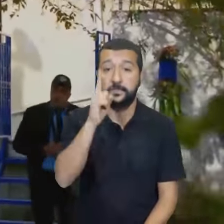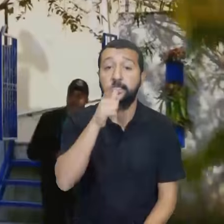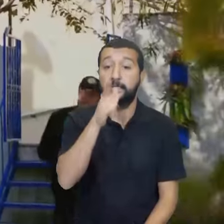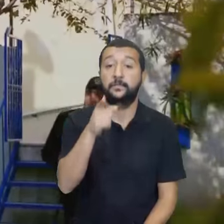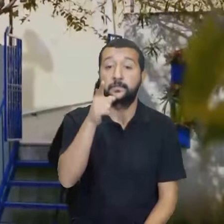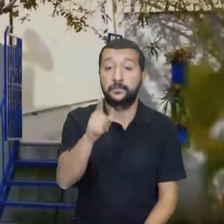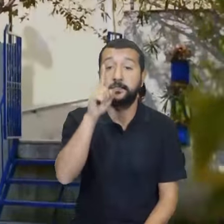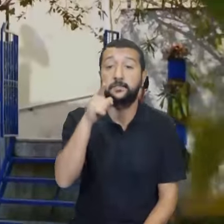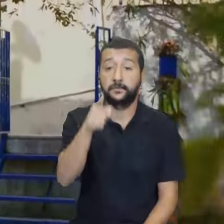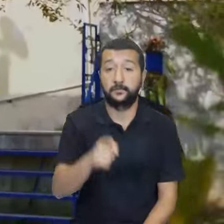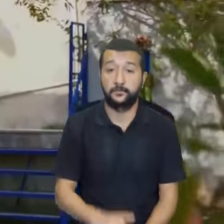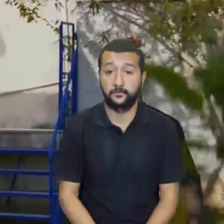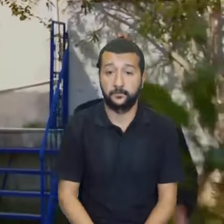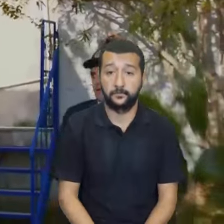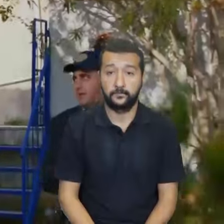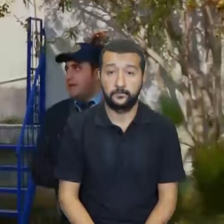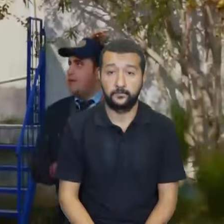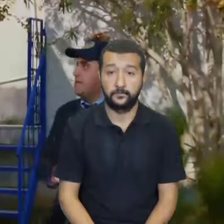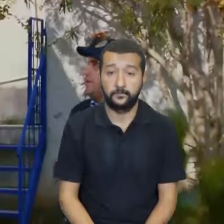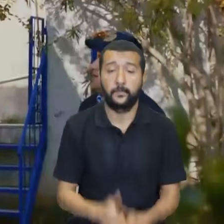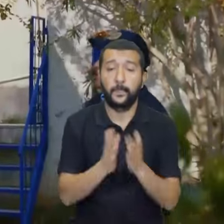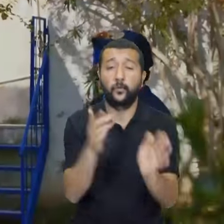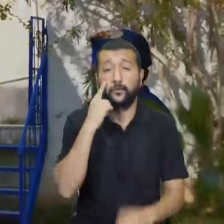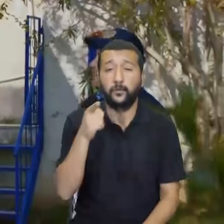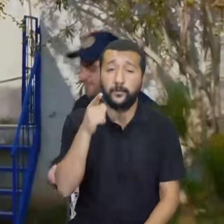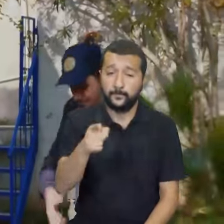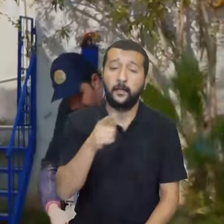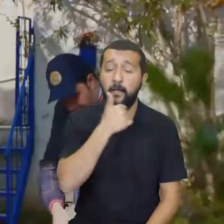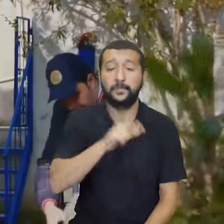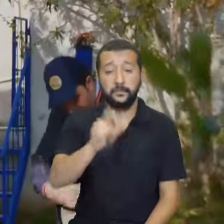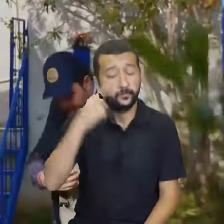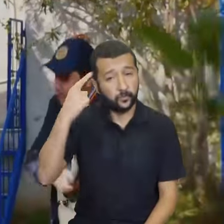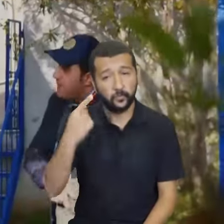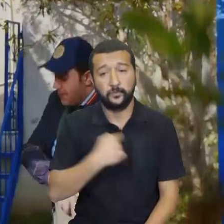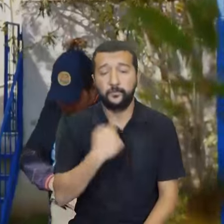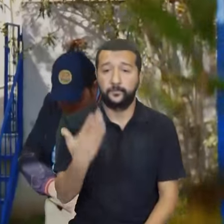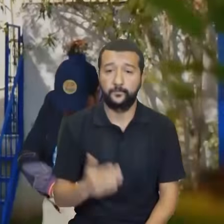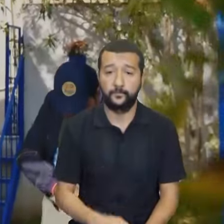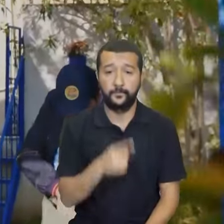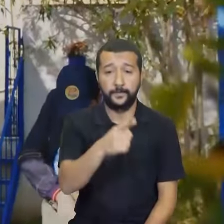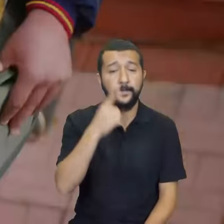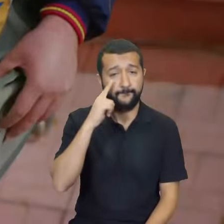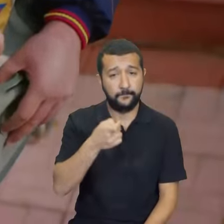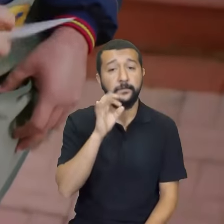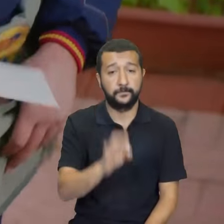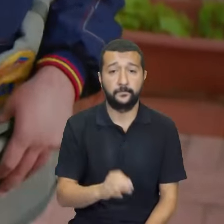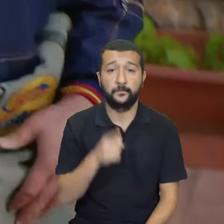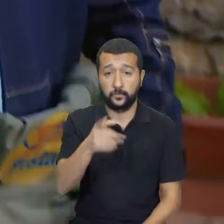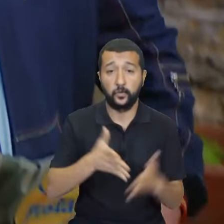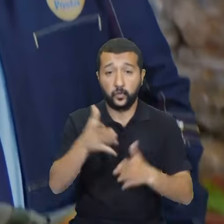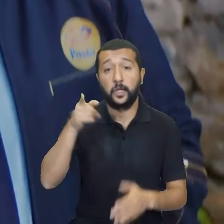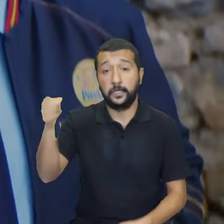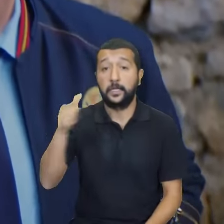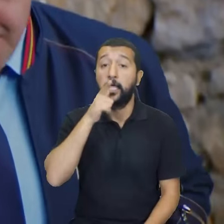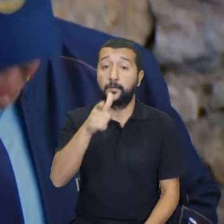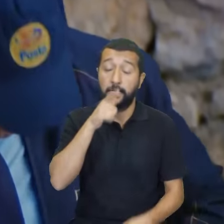Itır. Itır. Ay kusura bakma Maksut abi, dalgınım da biraz. Fark ettim. Sokağın